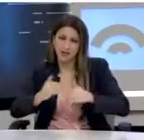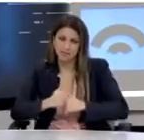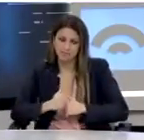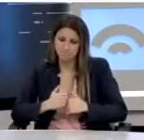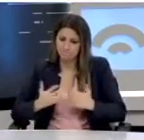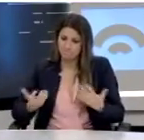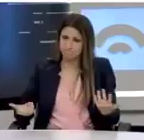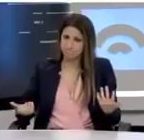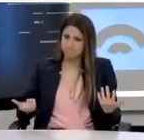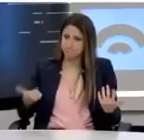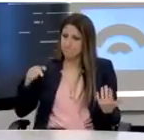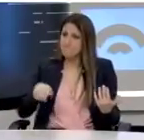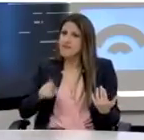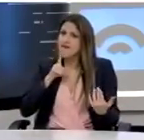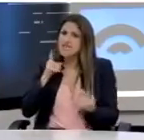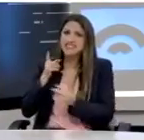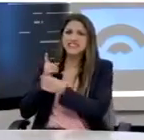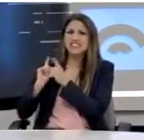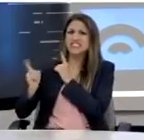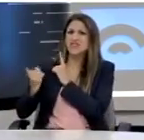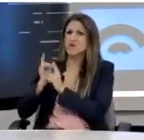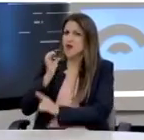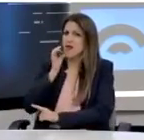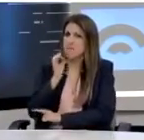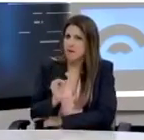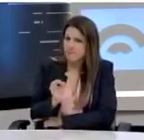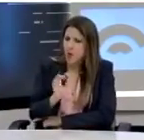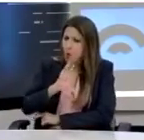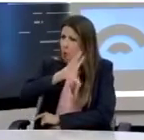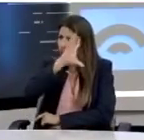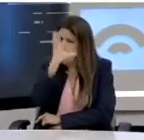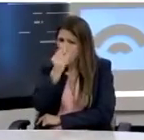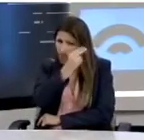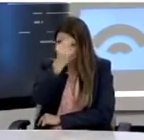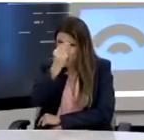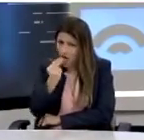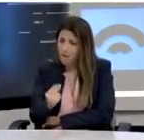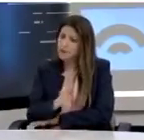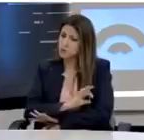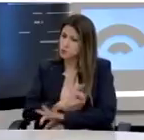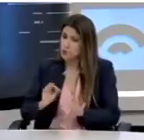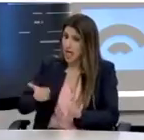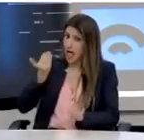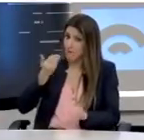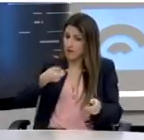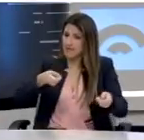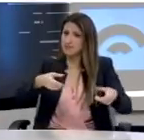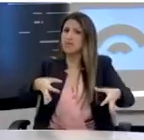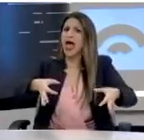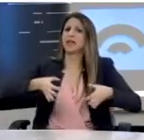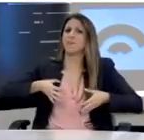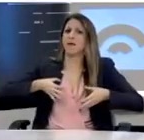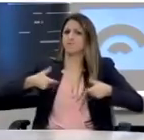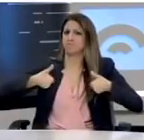Μα αν αυτή η συμφωνία που καλύπτει πλήρως όλες τις εθνικές κόκκινες γραμμές που εσείς βάλατε, εμείς τις βρήκαμε, που